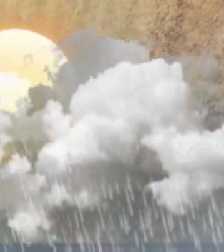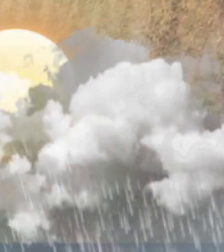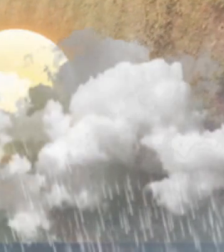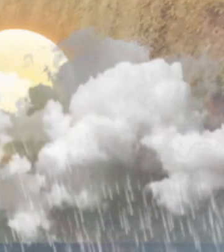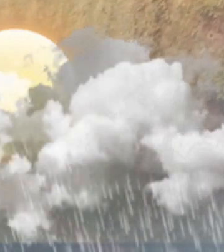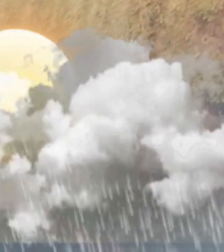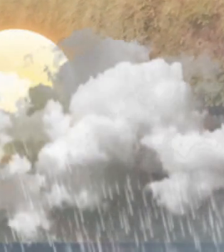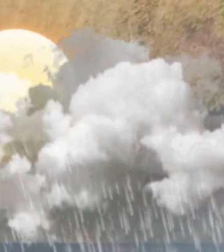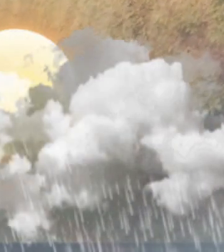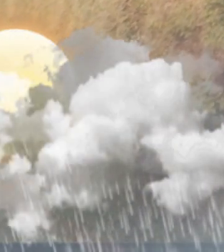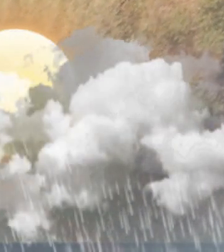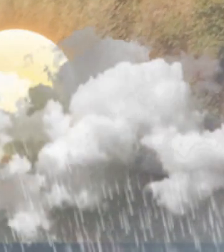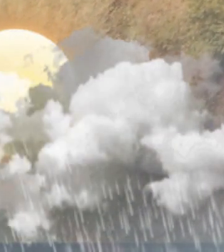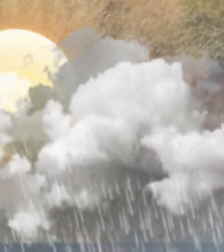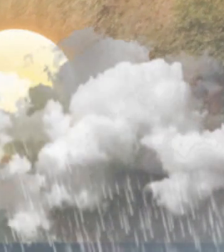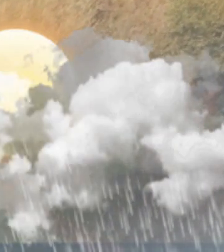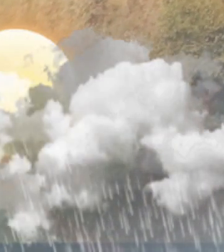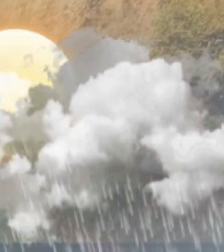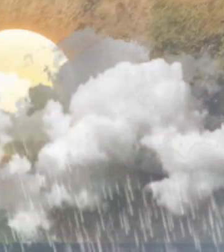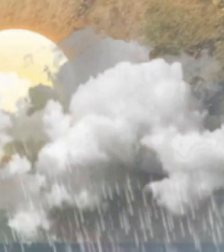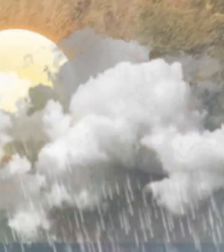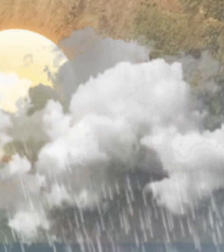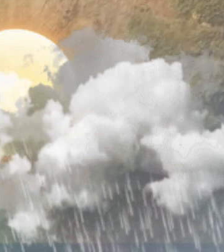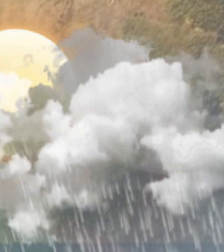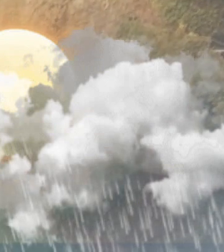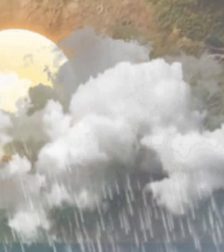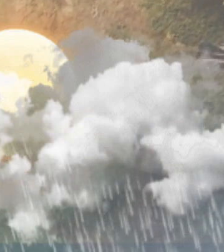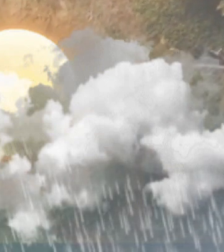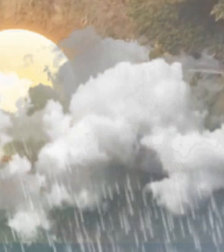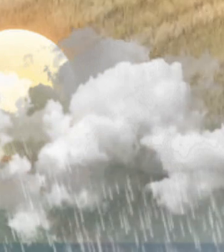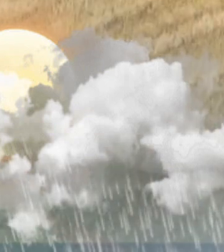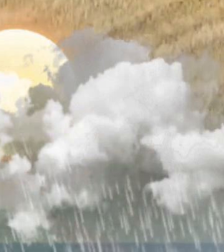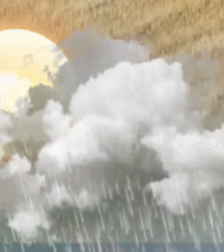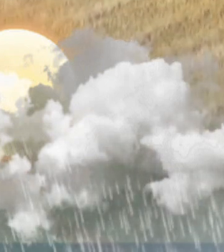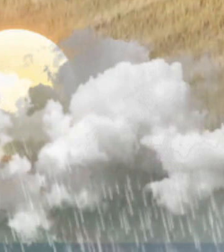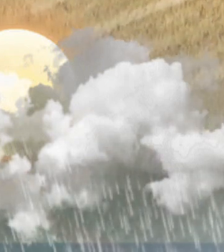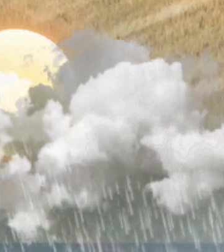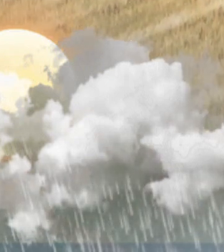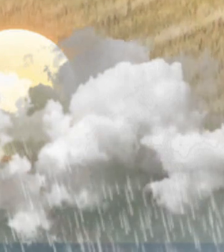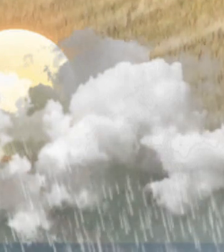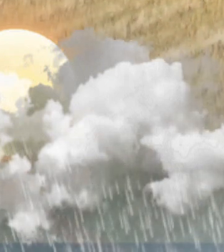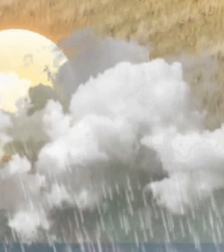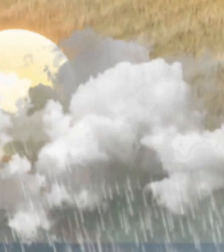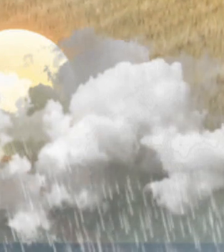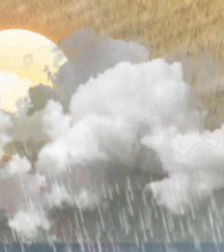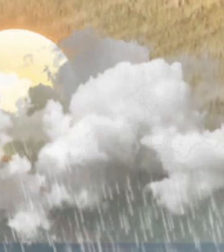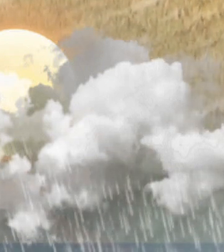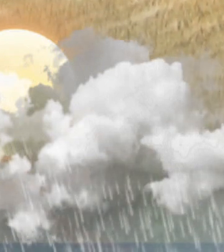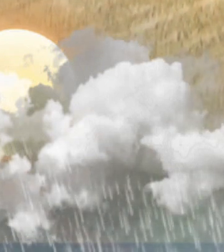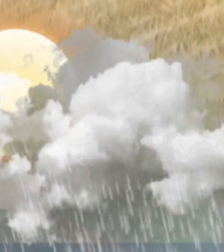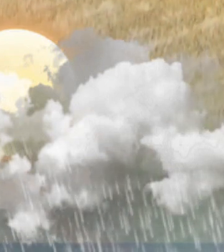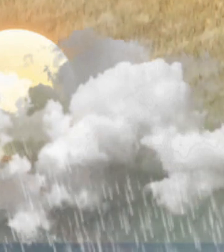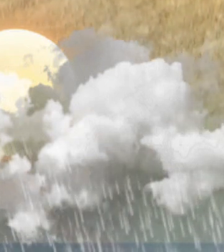У районных цэнтрах 23 кастрычніка надвор'е будзе наступным. У Вялікай Бераставіцы каля 5 градусаў